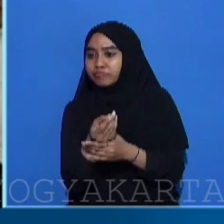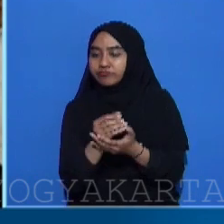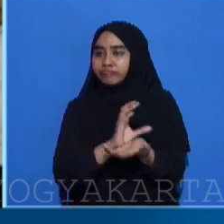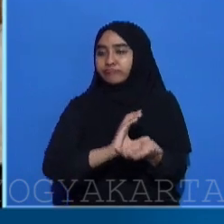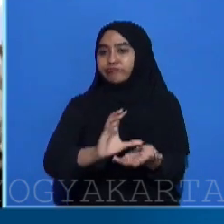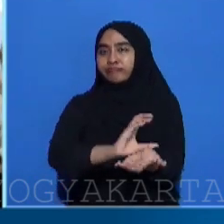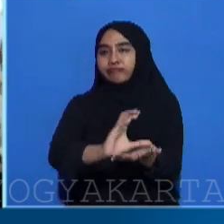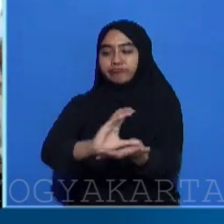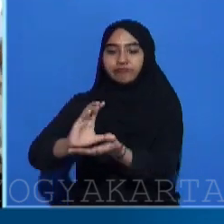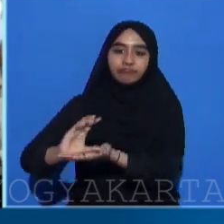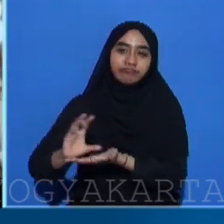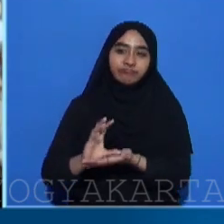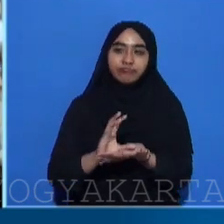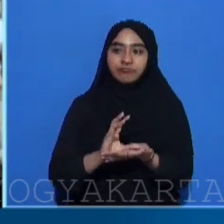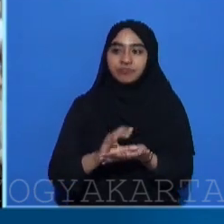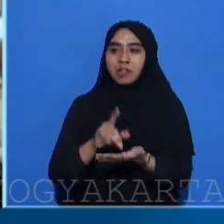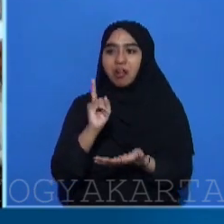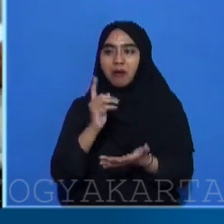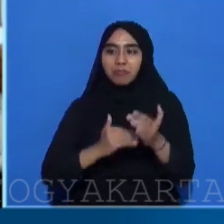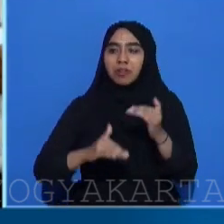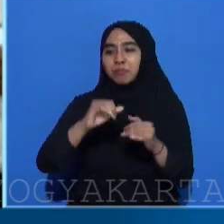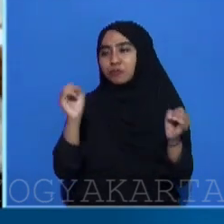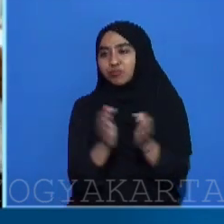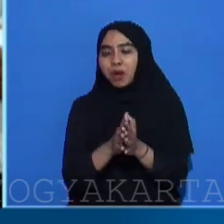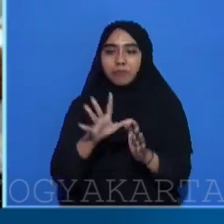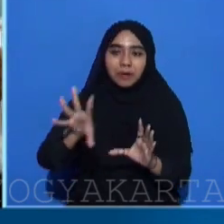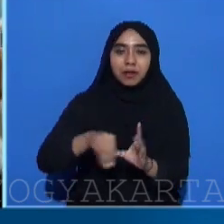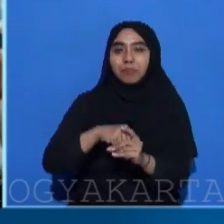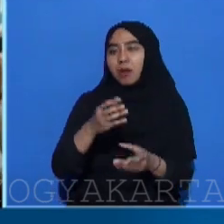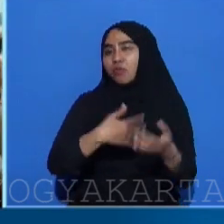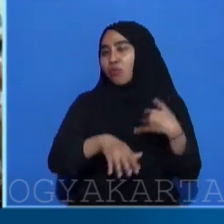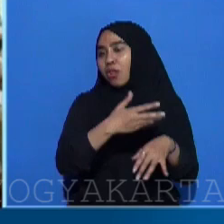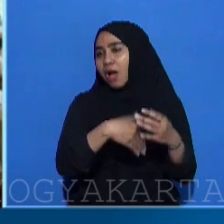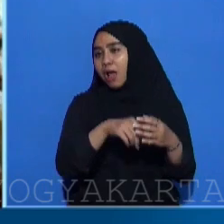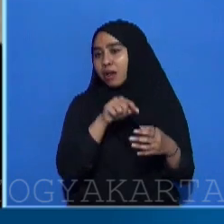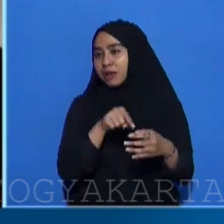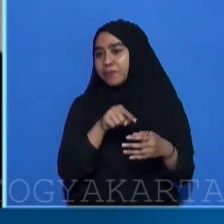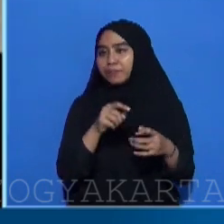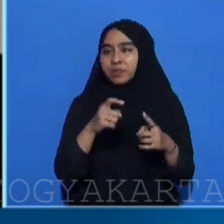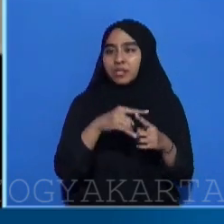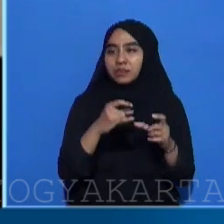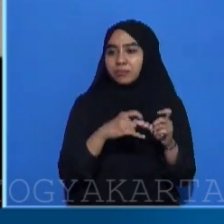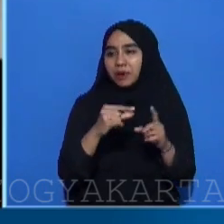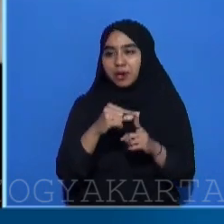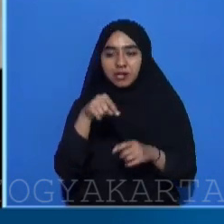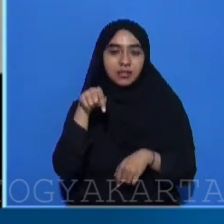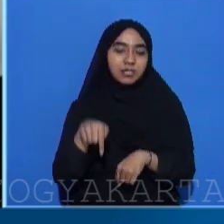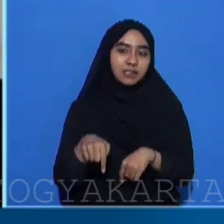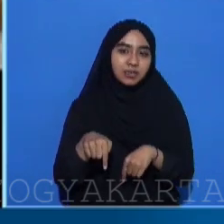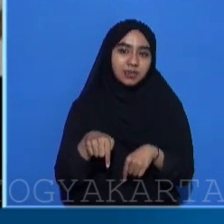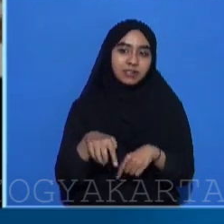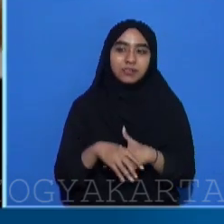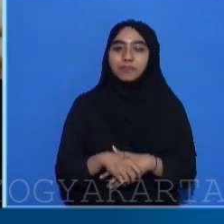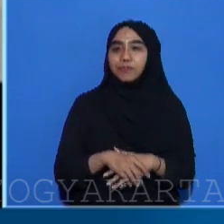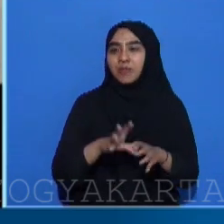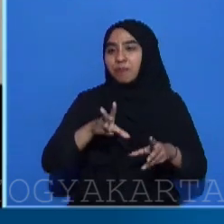Dwi nurwata mengungkapkan terjadi peningkatan jumlah partisipasi aktif perusahaan dalam kegiatan Gebyar tjsp merdeka tak hanya perolehan yang